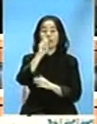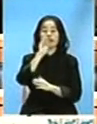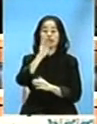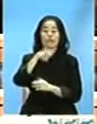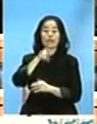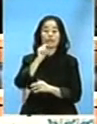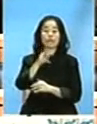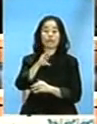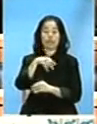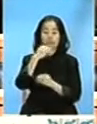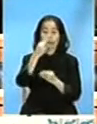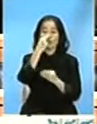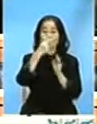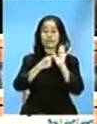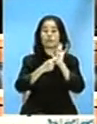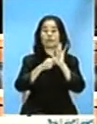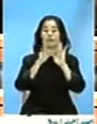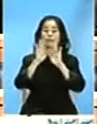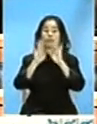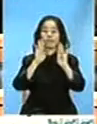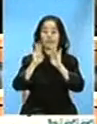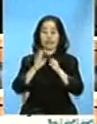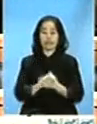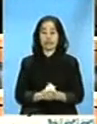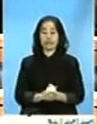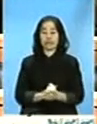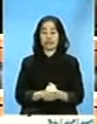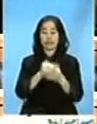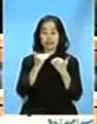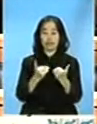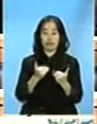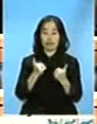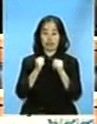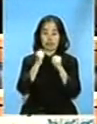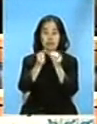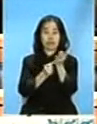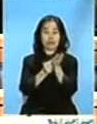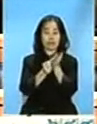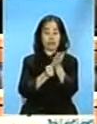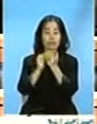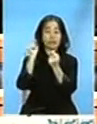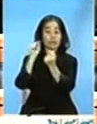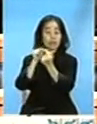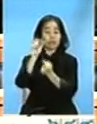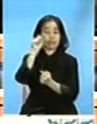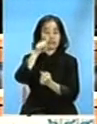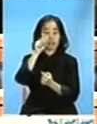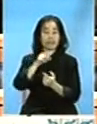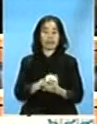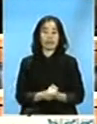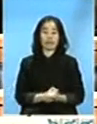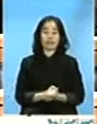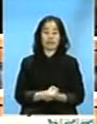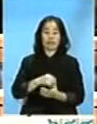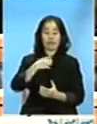ให้เป็นการเปรียบเทียบนะครับก็ขณะนี้เองเนี่ยเรากำลังจะแก้ไขไปสู่จุดนั้นนะครับเราจะเอาส